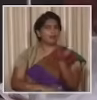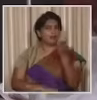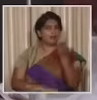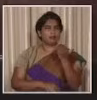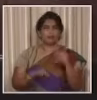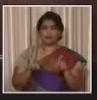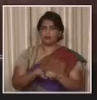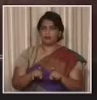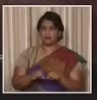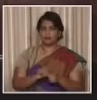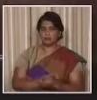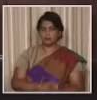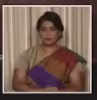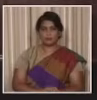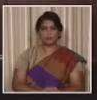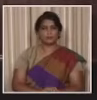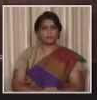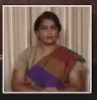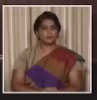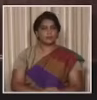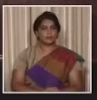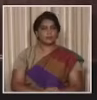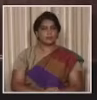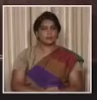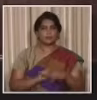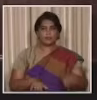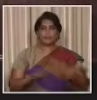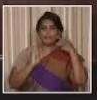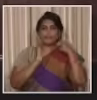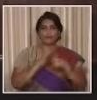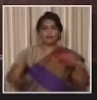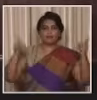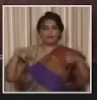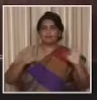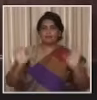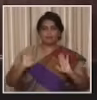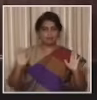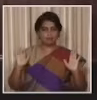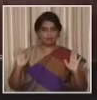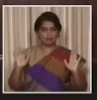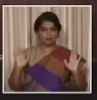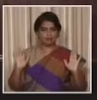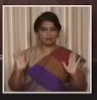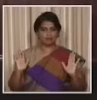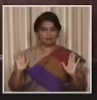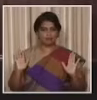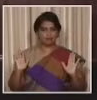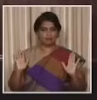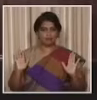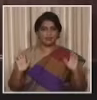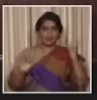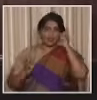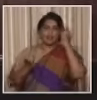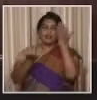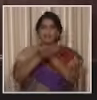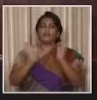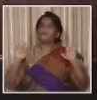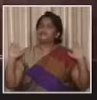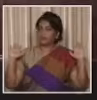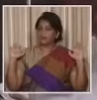මම කියන්නේ. ඒක කරුණ ඉදිරිපත් කරන්නේ. ඒකයි මම කියන්නේ. මෙතන විභාගයක් නෑ. එතකොට දැන් ඇත්ත වශයෙන්ම මෙතන ඉදිරිපත් කරලා